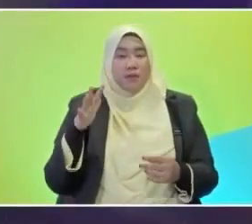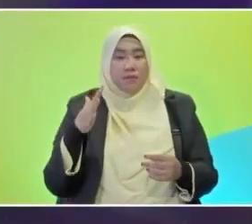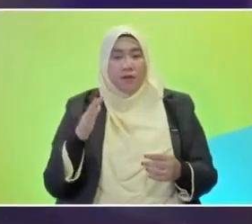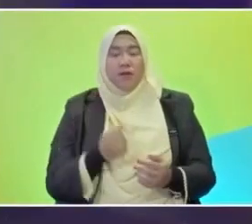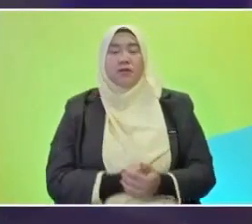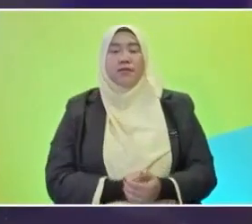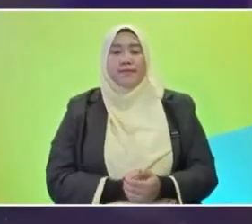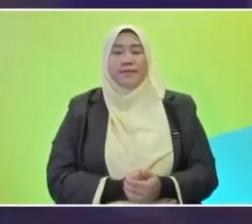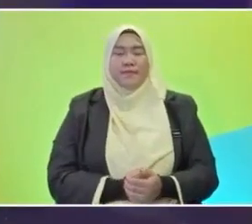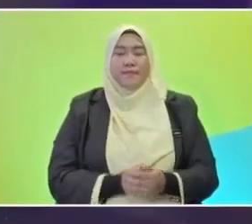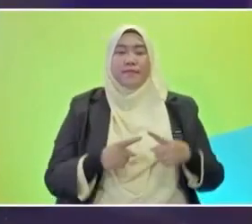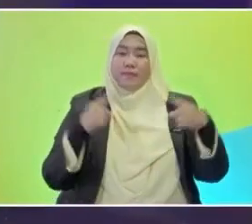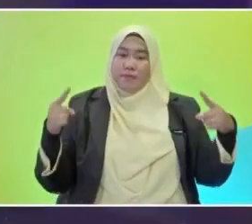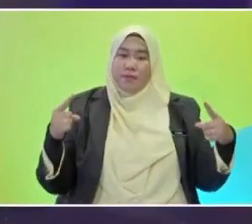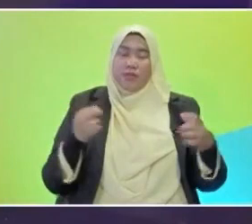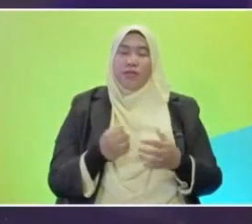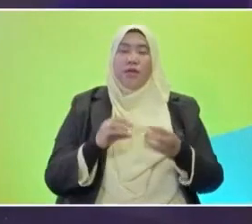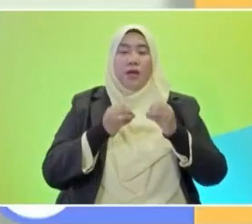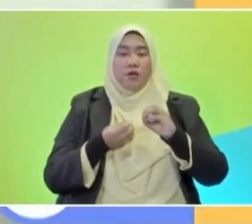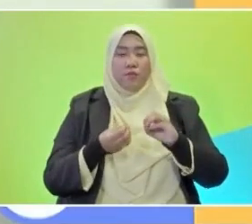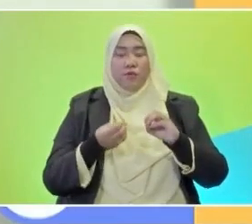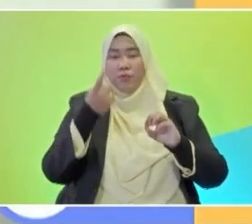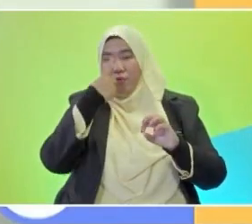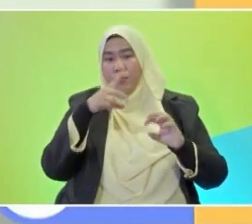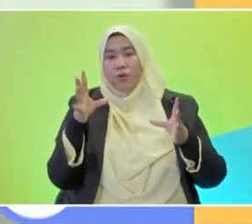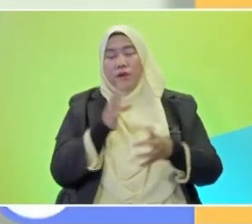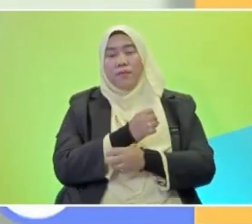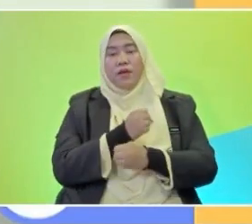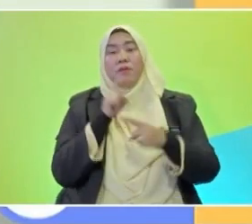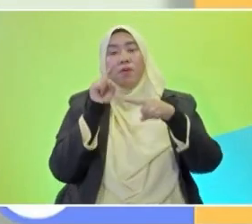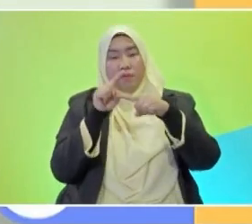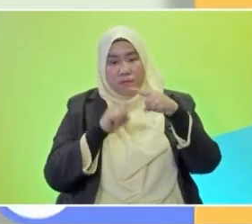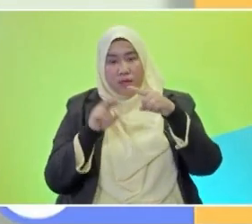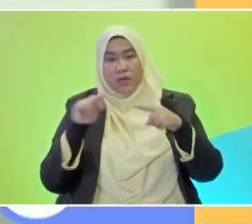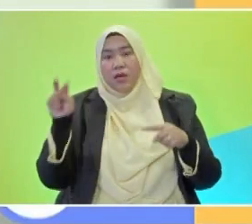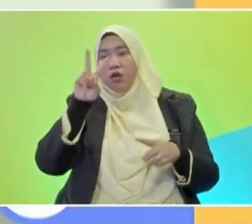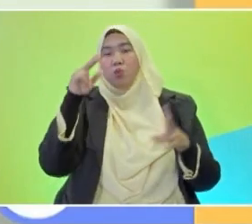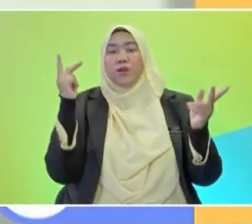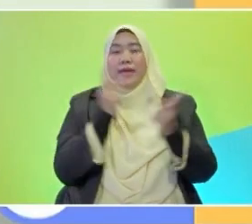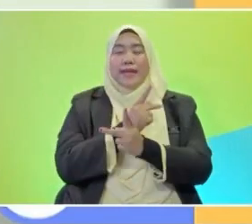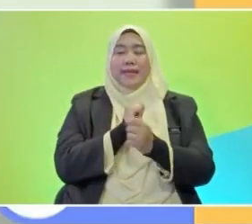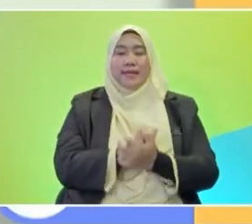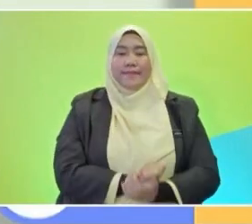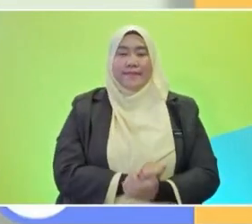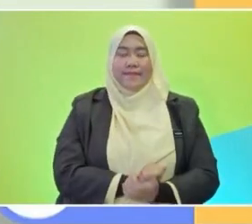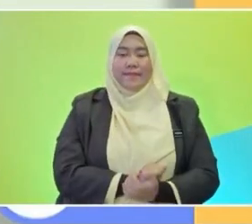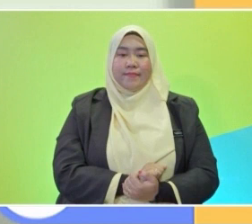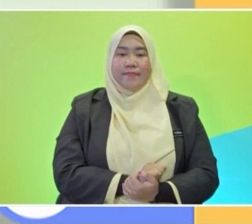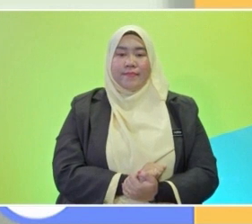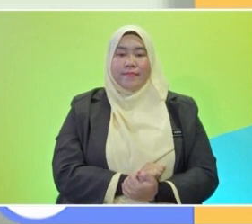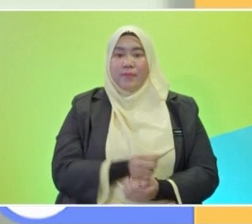jadi kita pisahkan numbuh tersebut untuk kita dapatkan Pembagian dua kali oke sekarang ini kita tengok